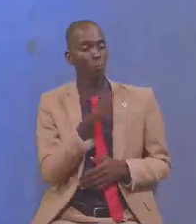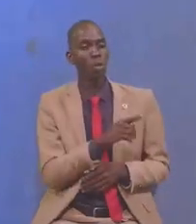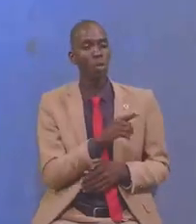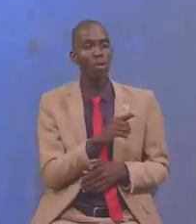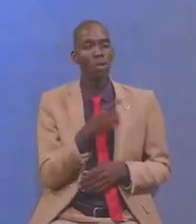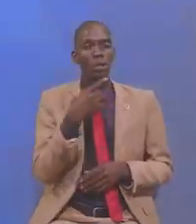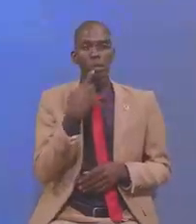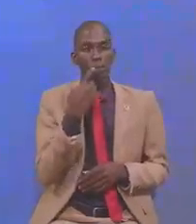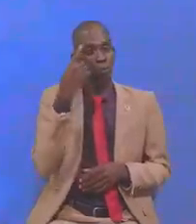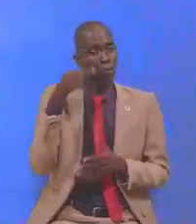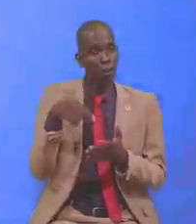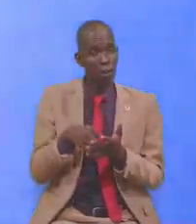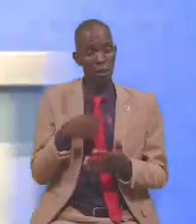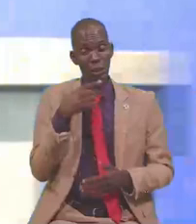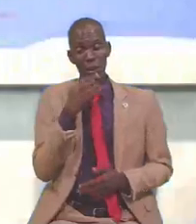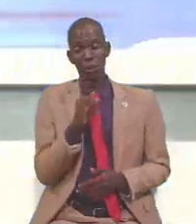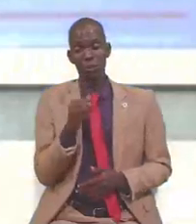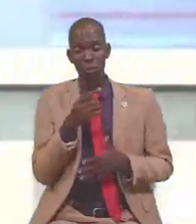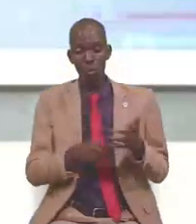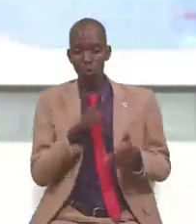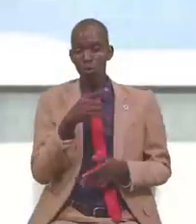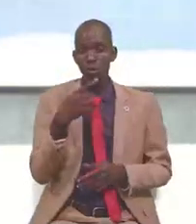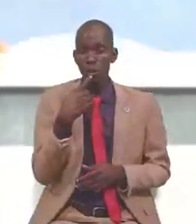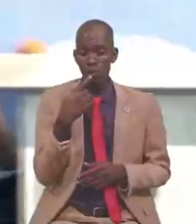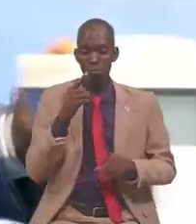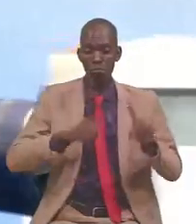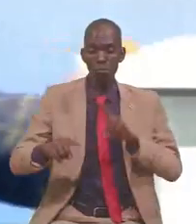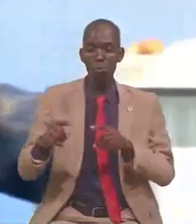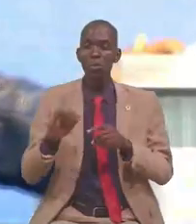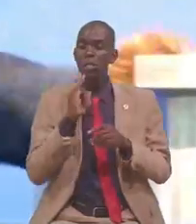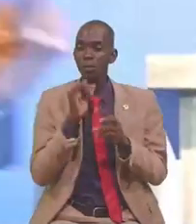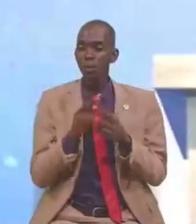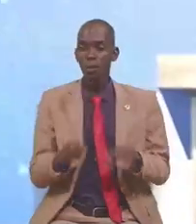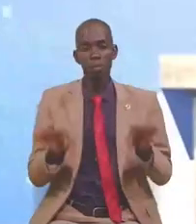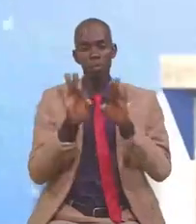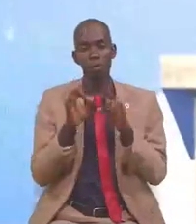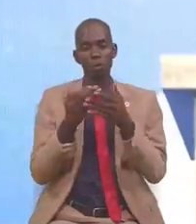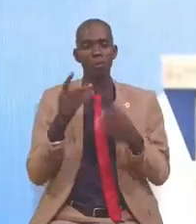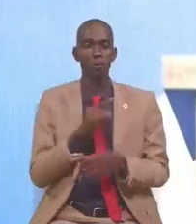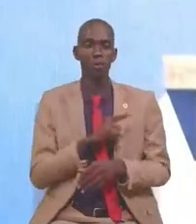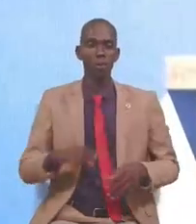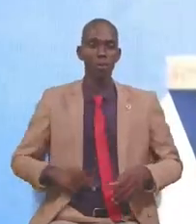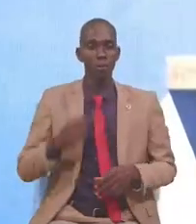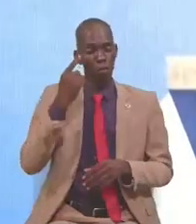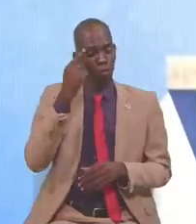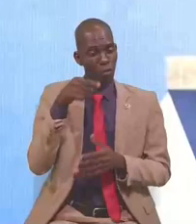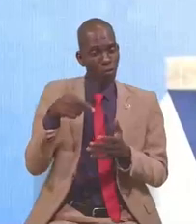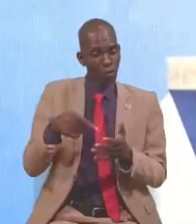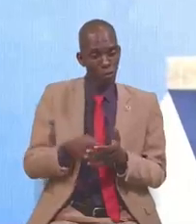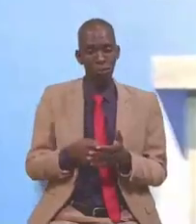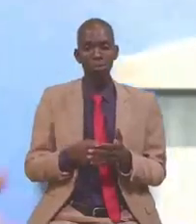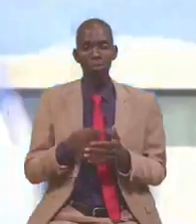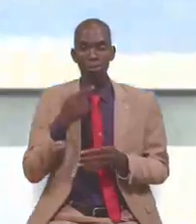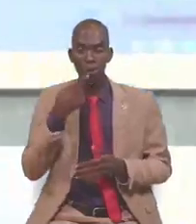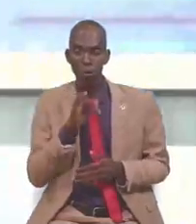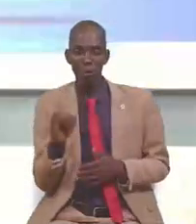à cause de cette parole, ce que tu dis importe, compte devant le Seigneur. Ce que tu dis là, ce